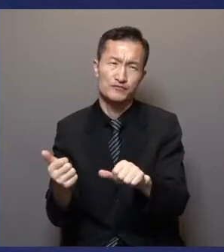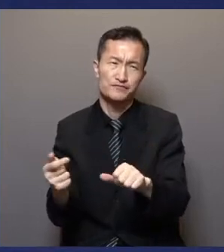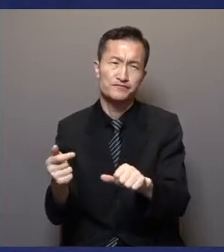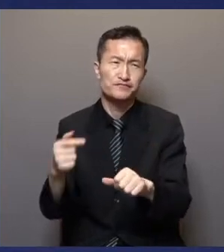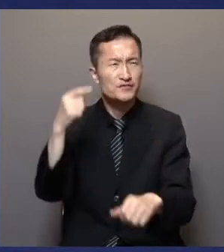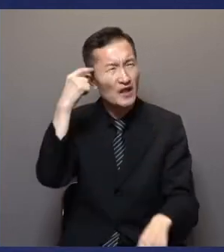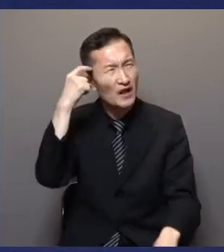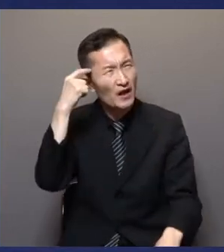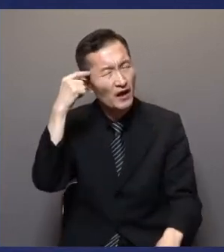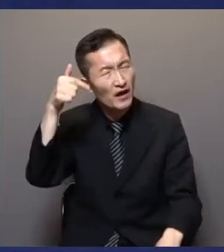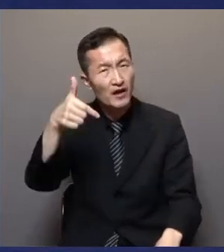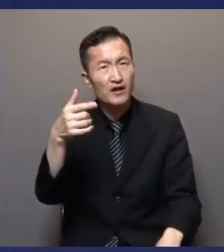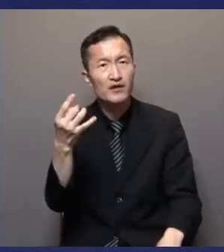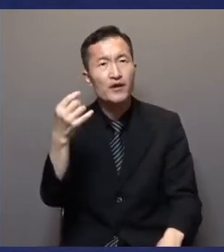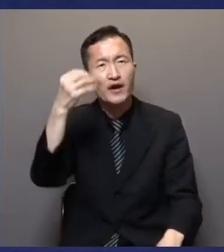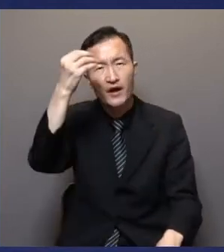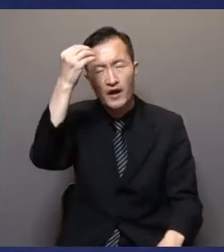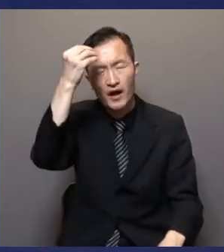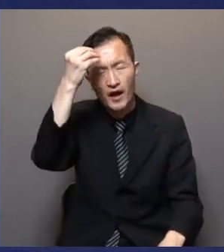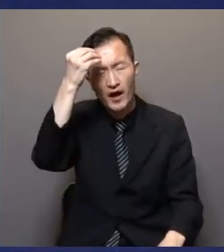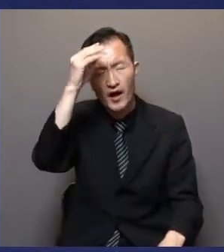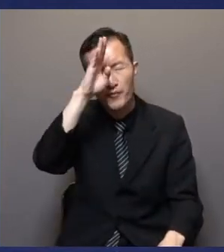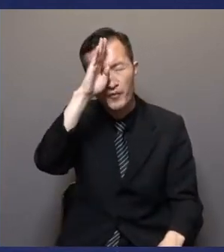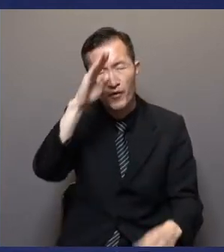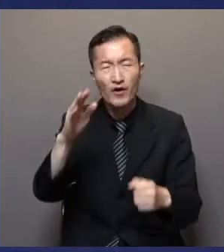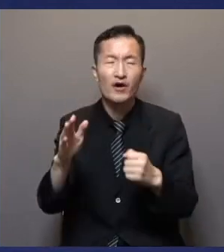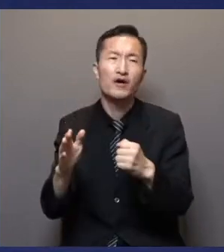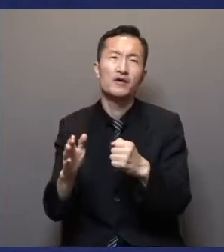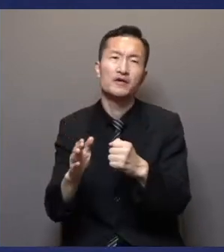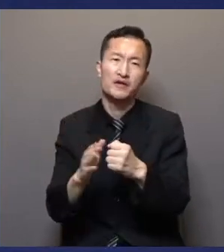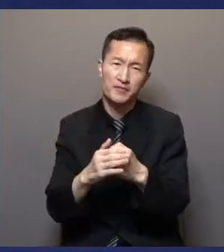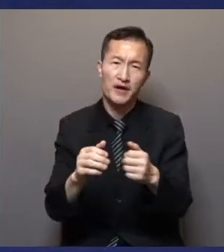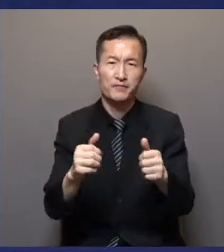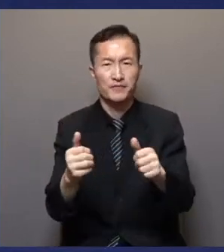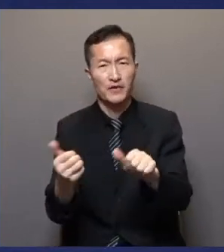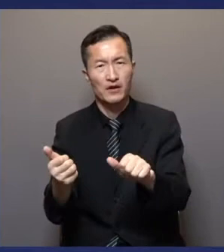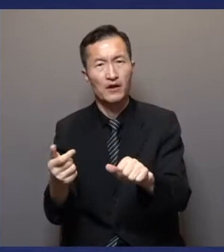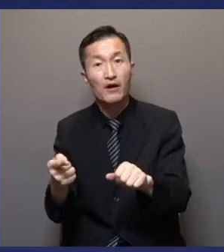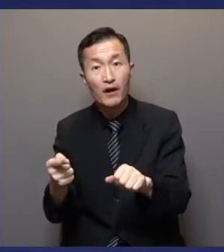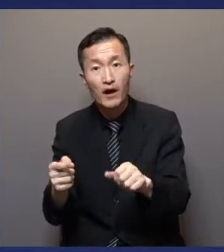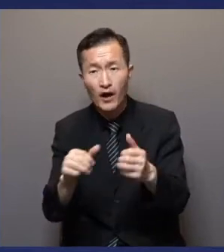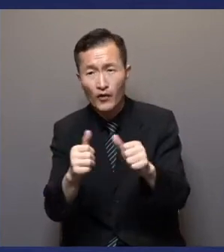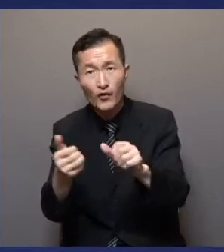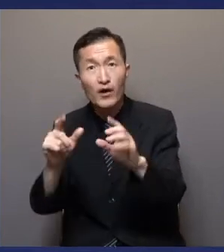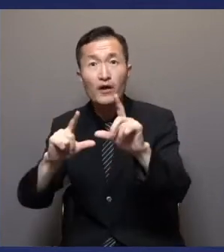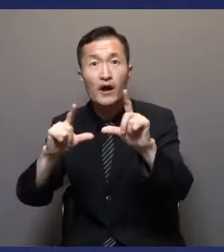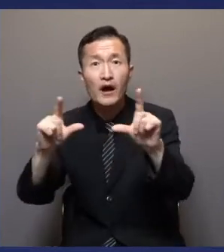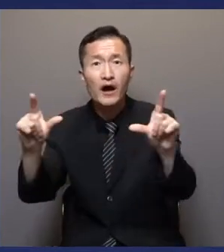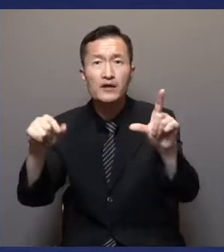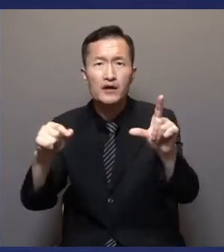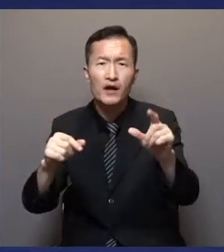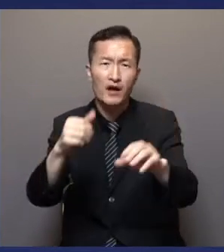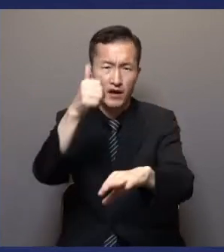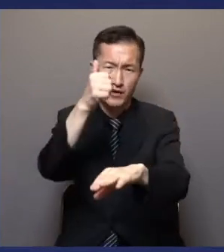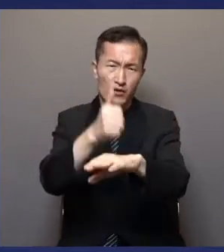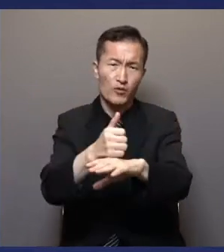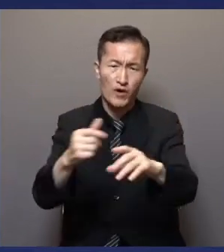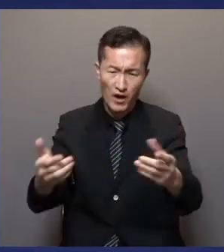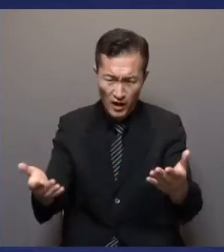뇌종양 산재라고 판정받으려고 신청했지만 돌아가시는 날까지 2년 동안 아무런 결과가 나오질 않았습니다.